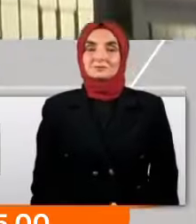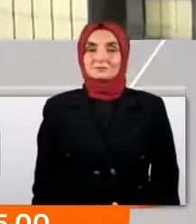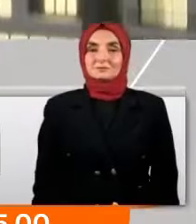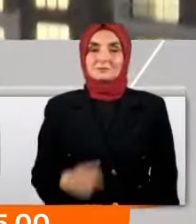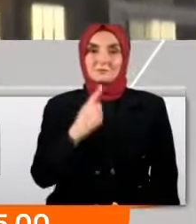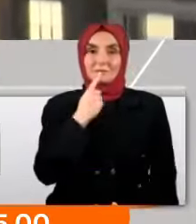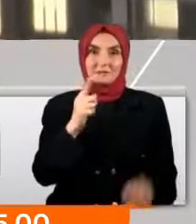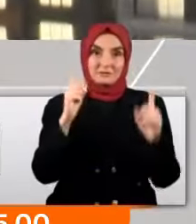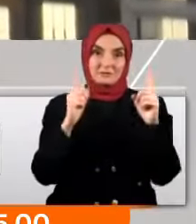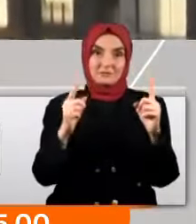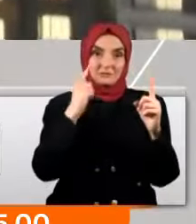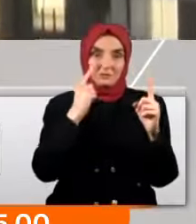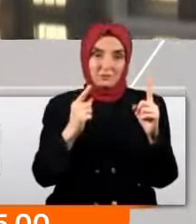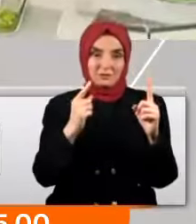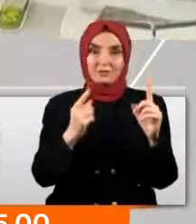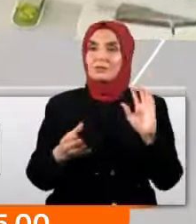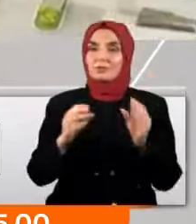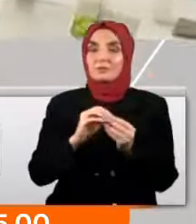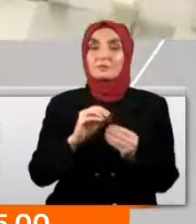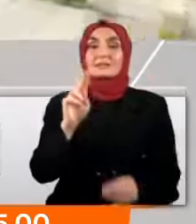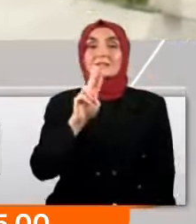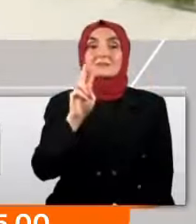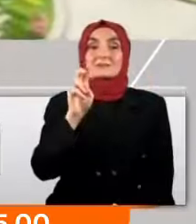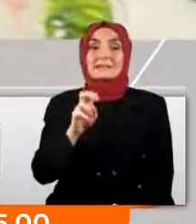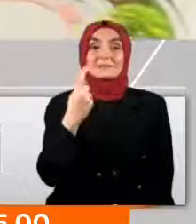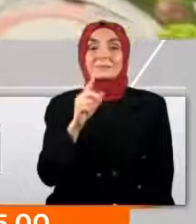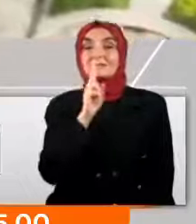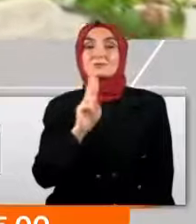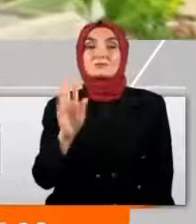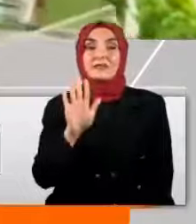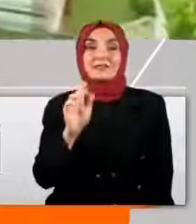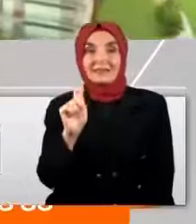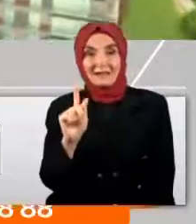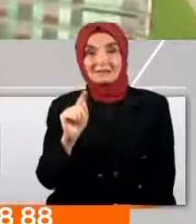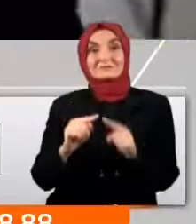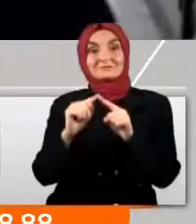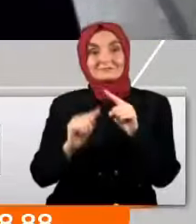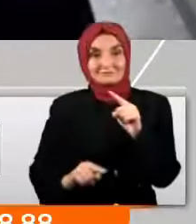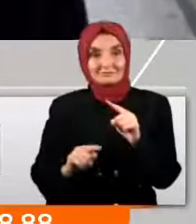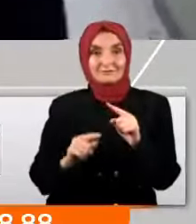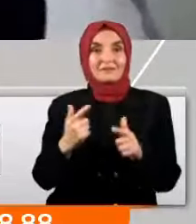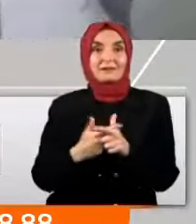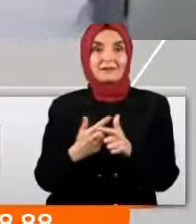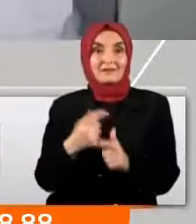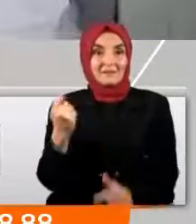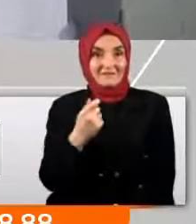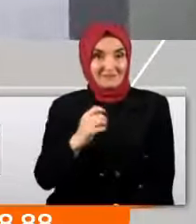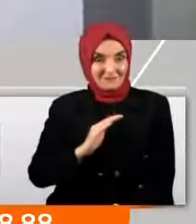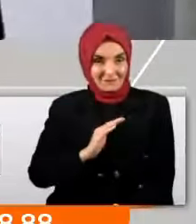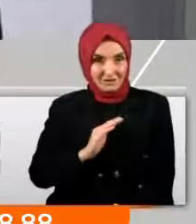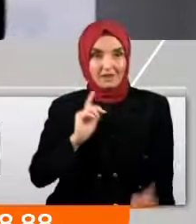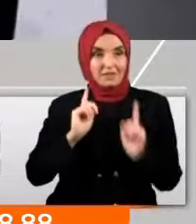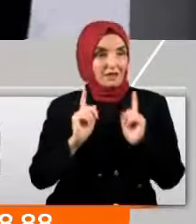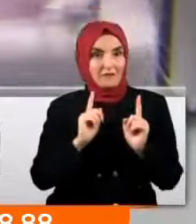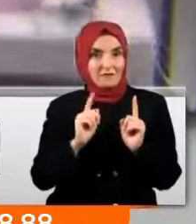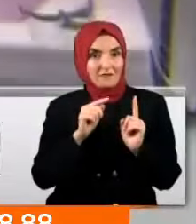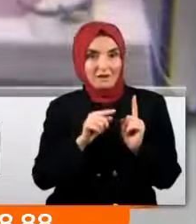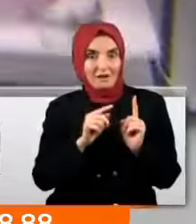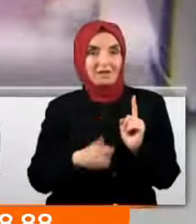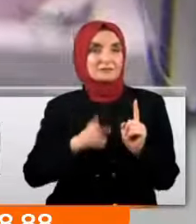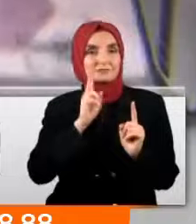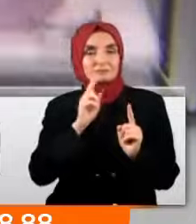olarak 28.250 liranın altında kira ödeyenler bir dava sürecinde tahliye ile karşı karşıya kalabilirler.